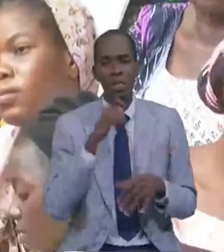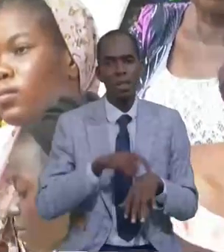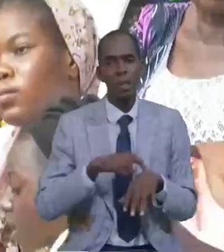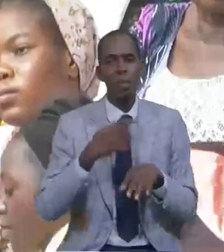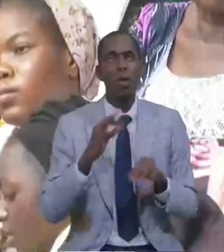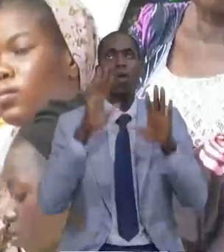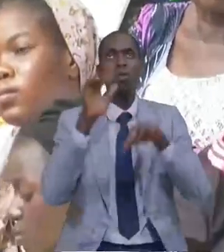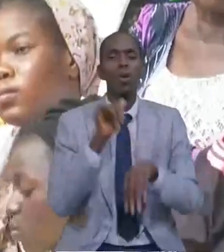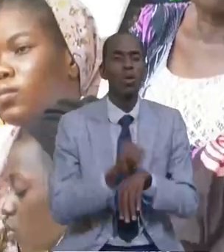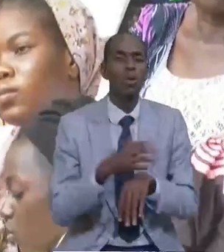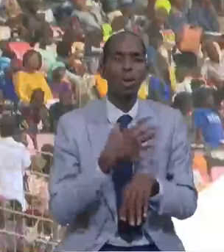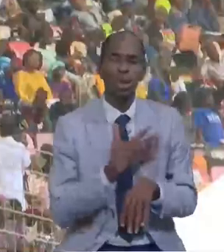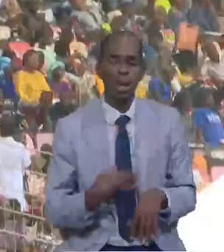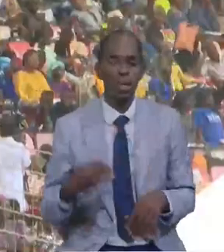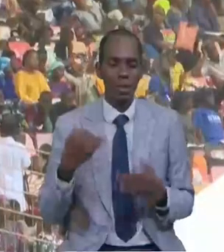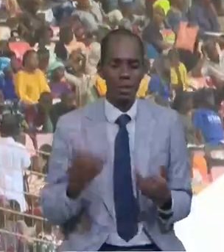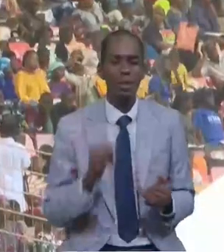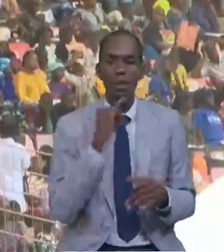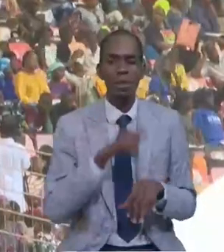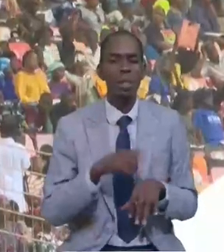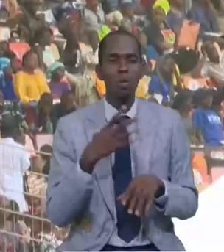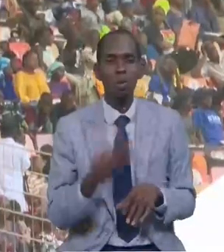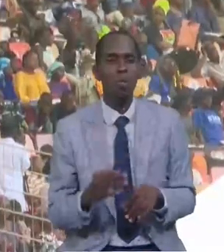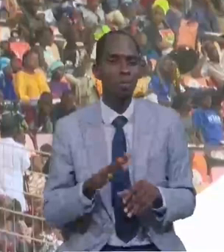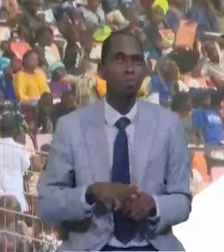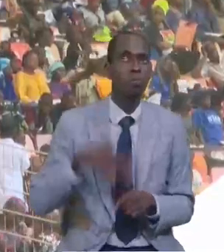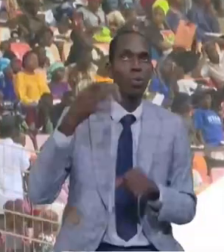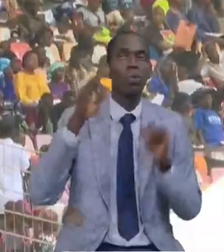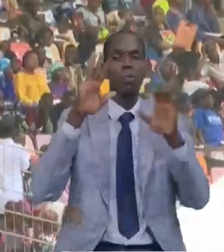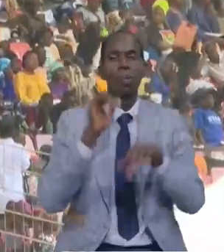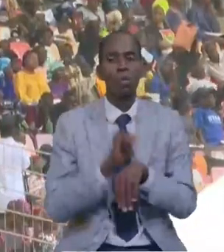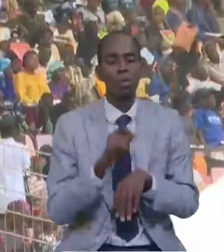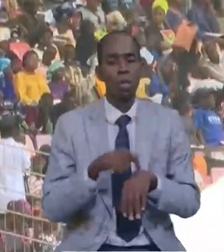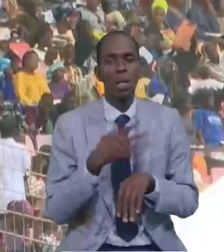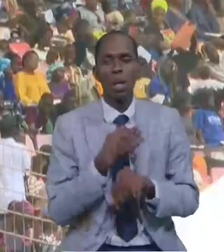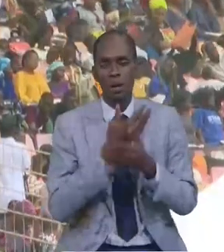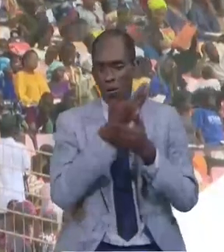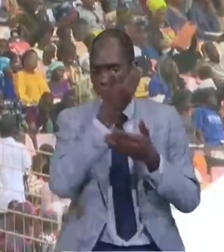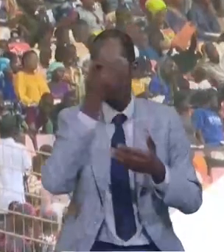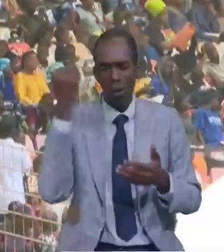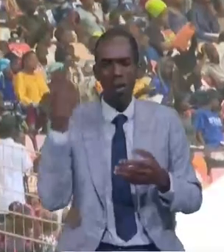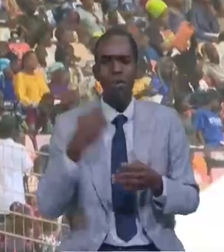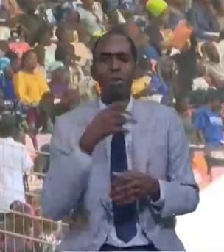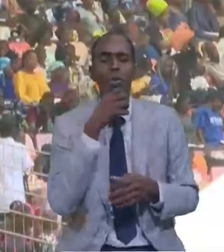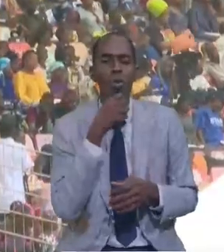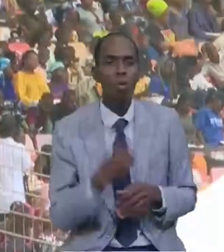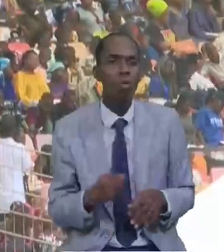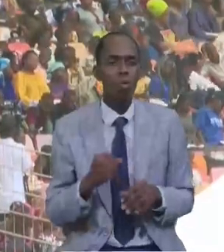pour oublier l'ancienne marque. En servant le Seigneur, nous